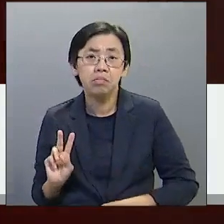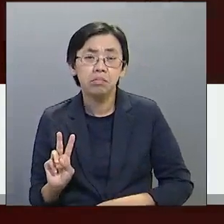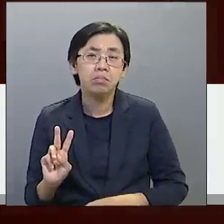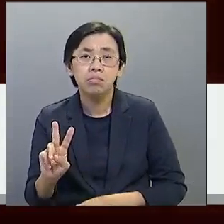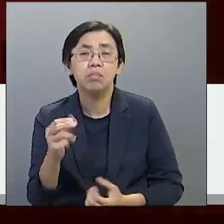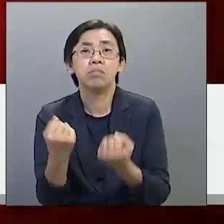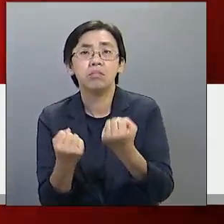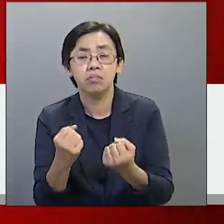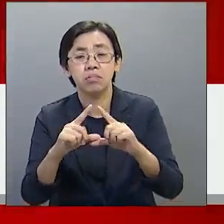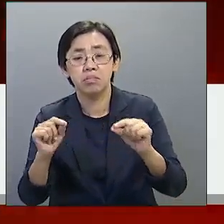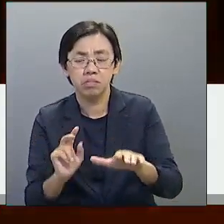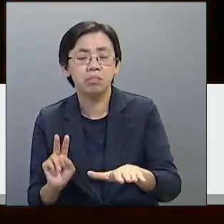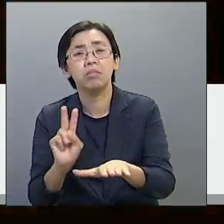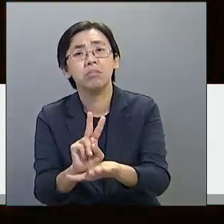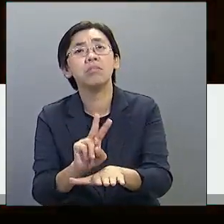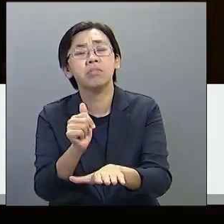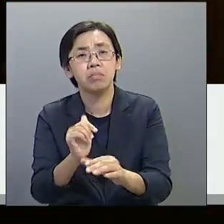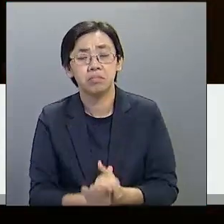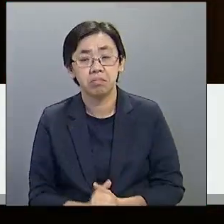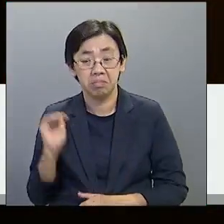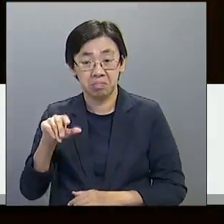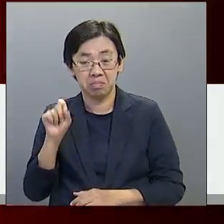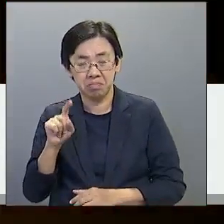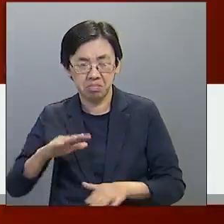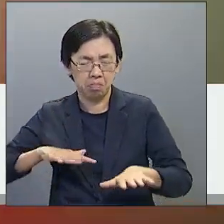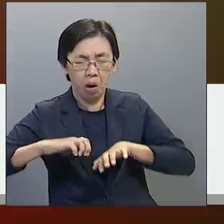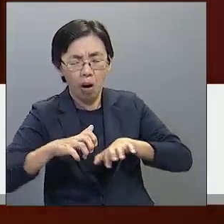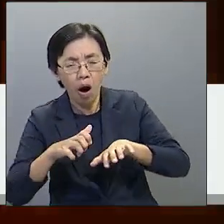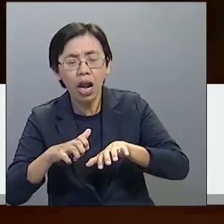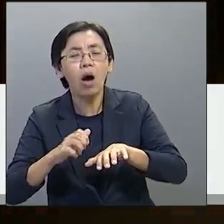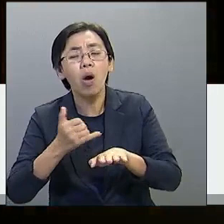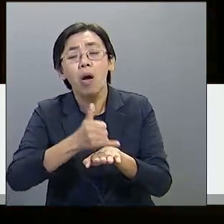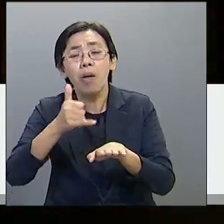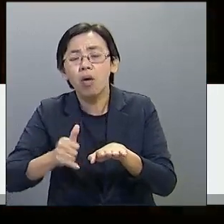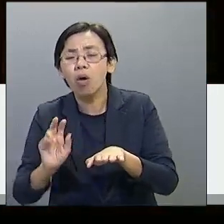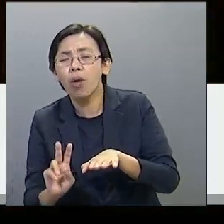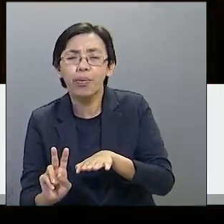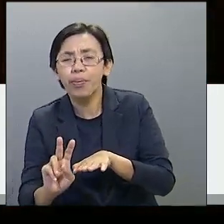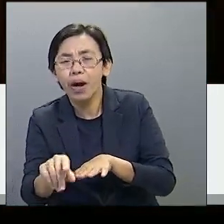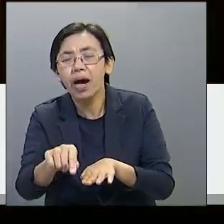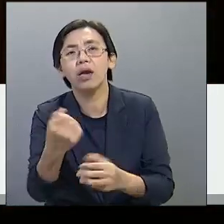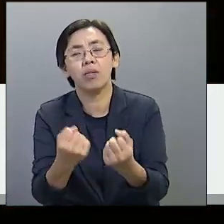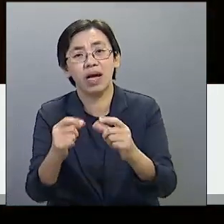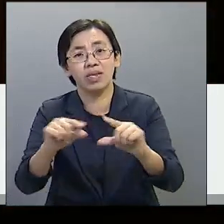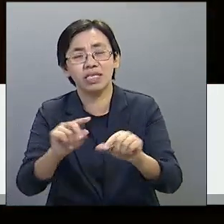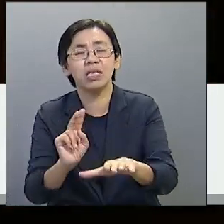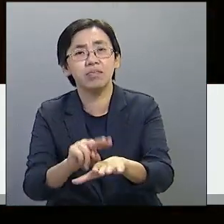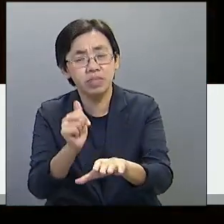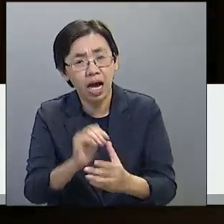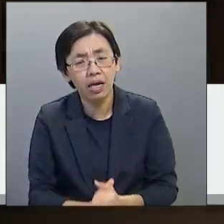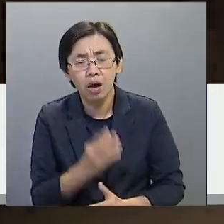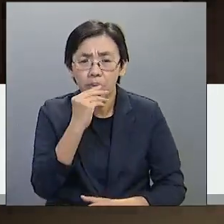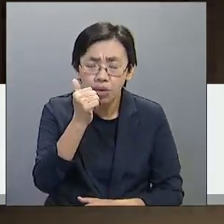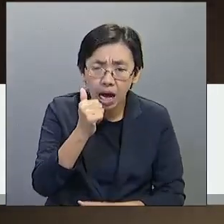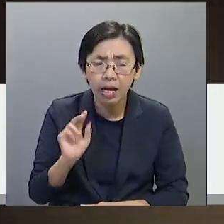เดินออกมาจากที่เกิดเหตุที่อยู่บนทางด่วนได้นะคะก็เลยทำให้ในสังคมมีคำถามว่าทำไมยังเดินได้พูดจา